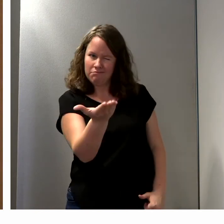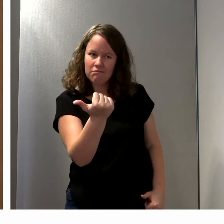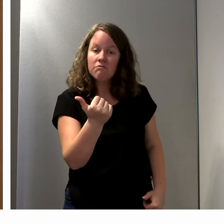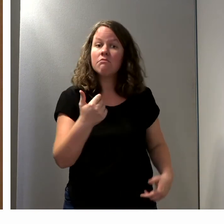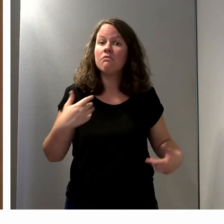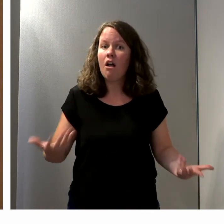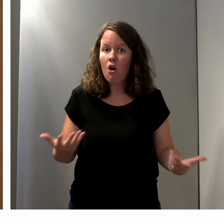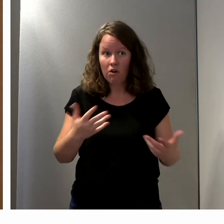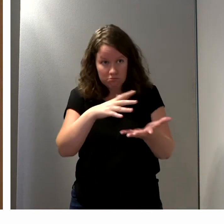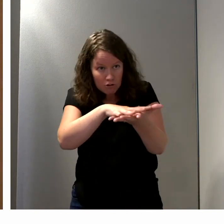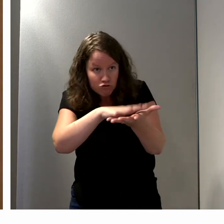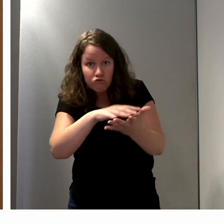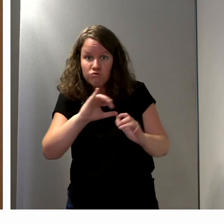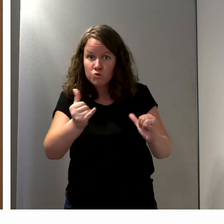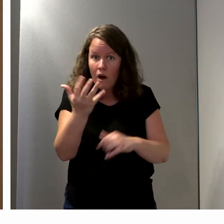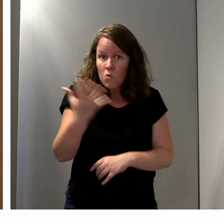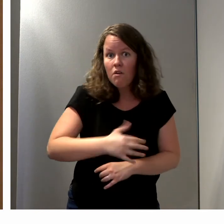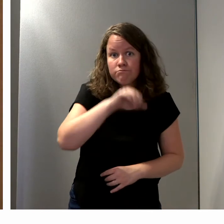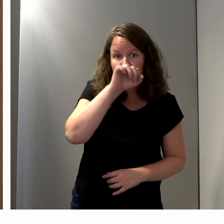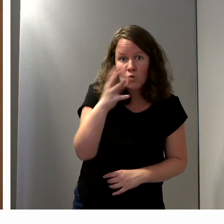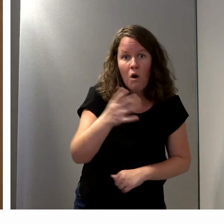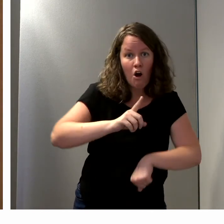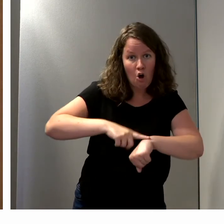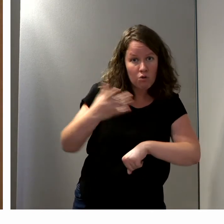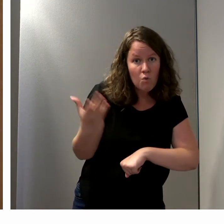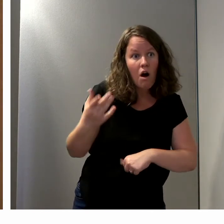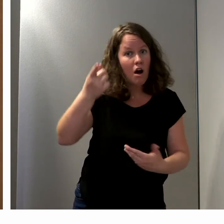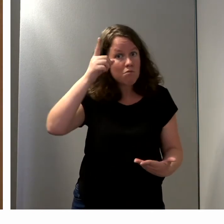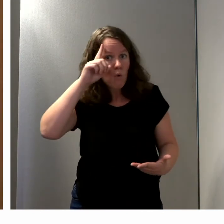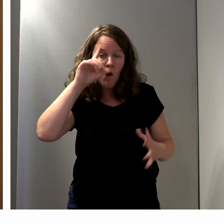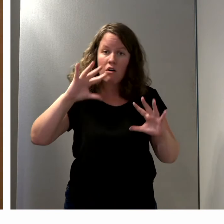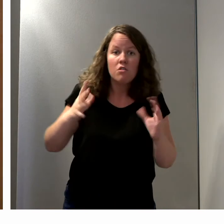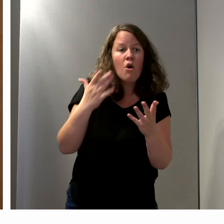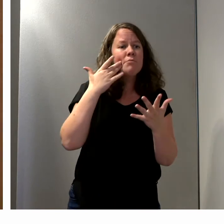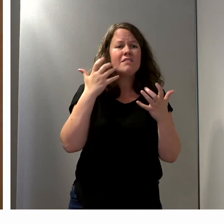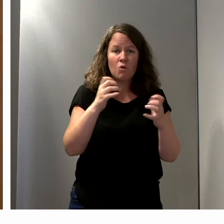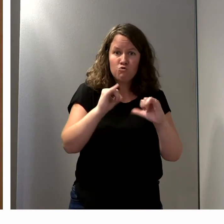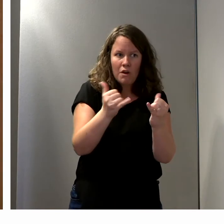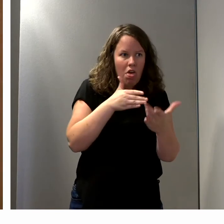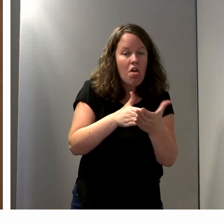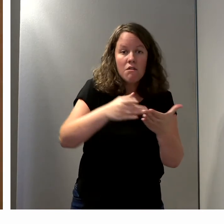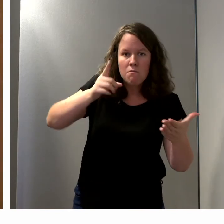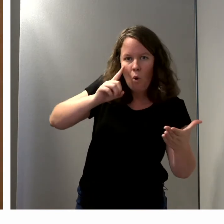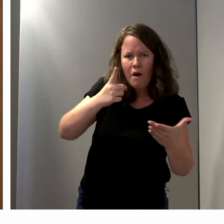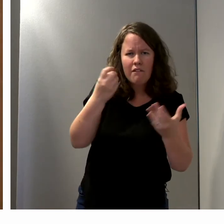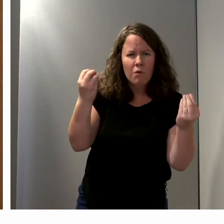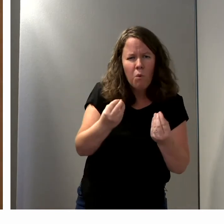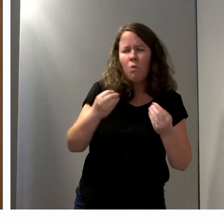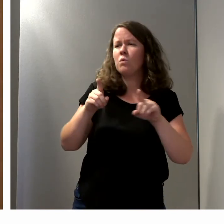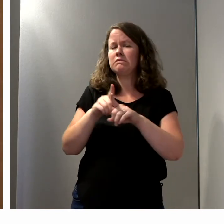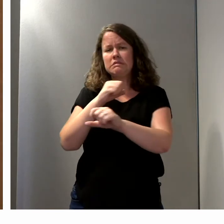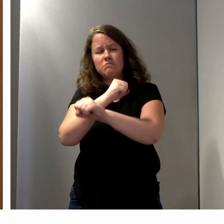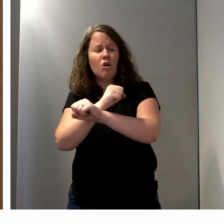leur demander quel âge ils avaient, à quoi ils jouaient, à quoi ils voulaient jouer, pourquoi ils n'y jouaient pas, quels étaient les blocages, sur quelle